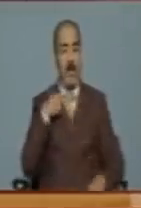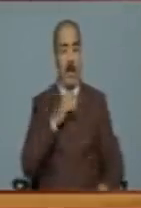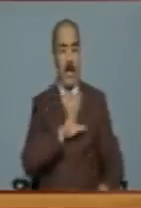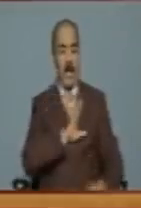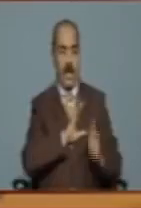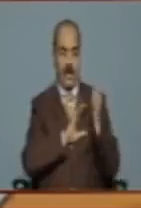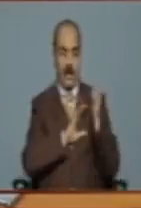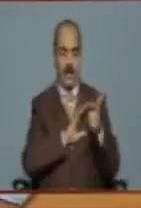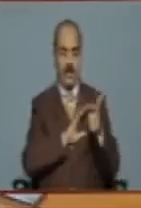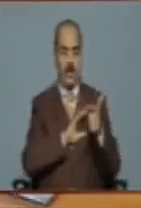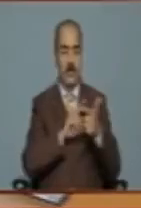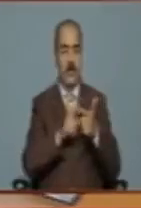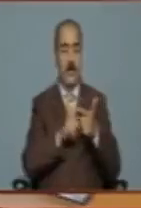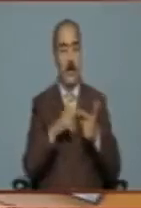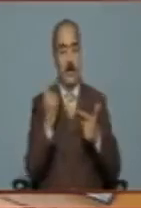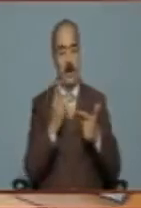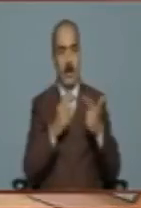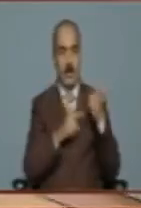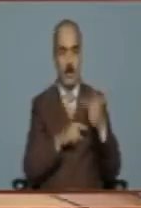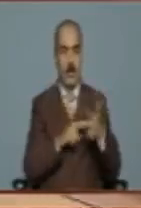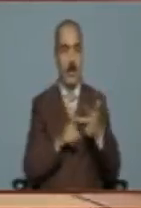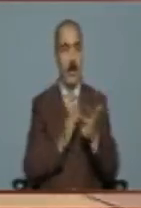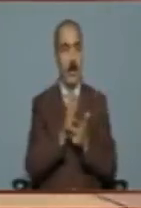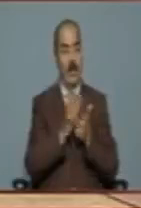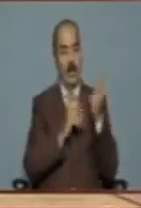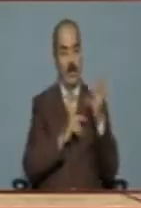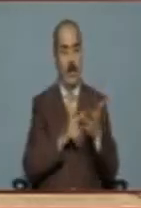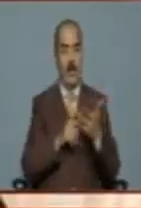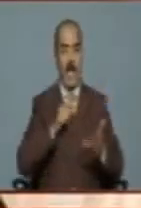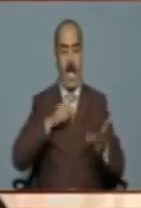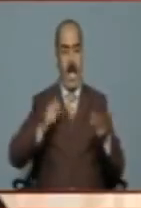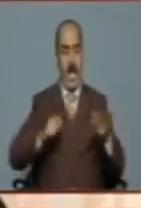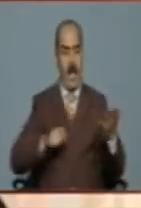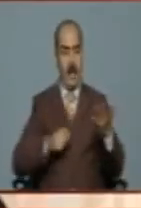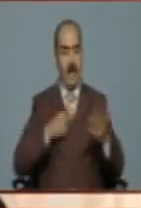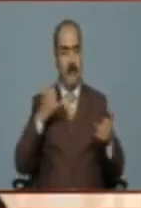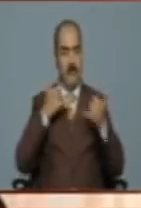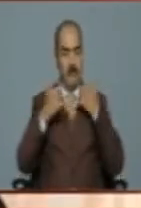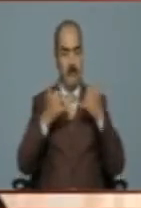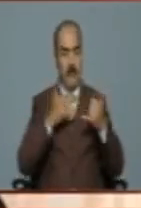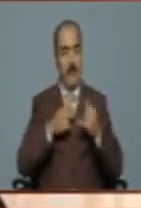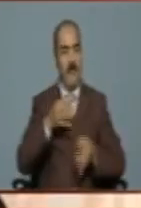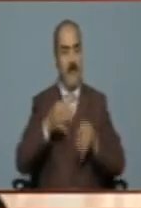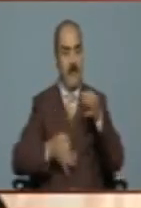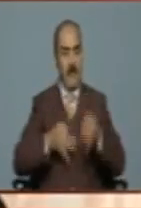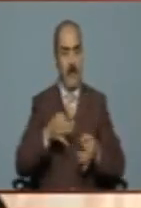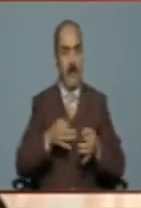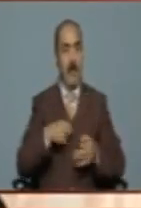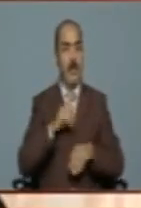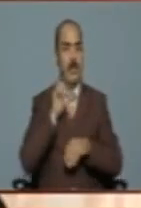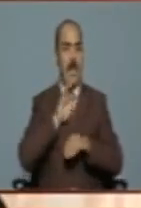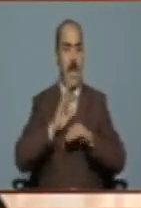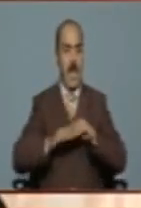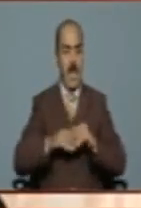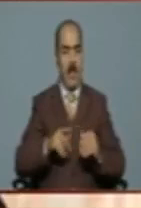الدفاع والداخلية والخارجية والعدل والاتصالات والمالية والتربية والتعليم